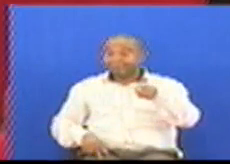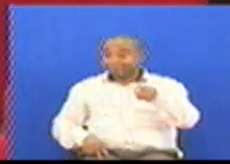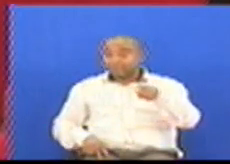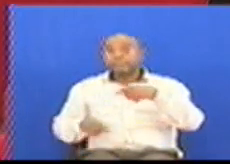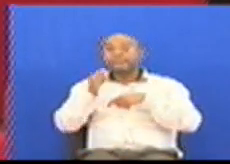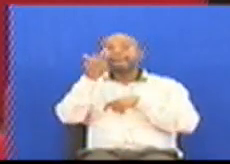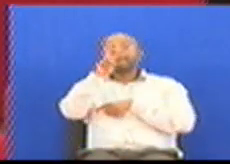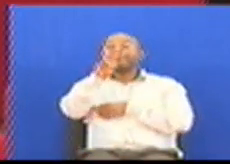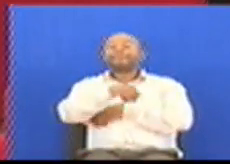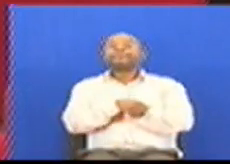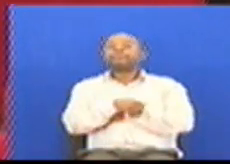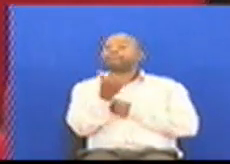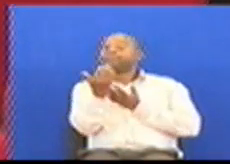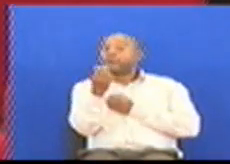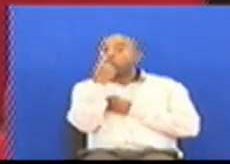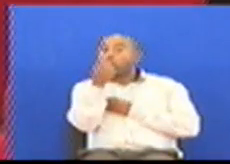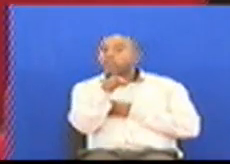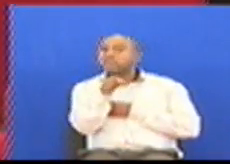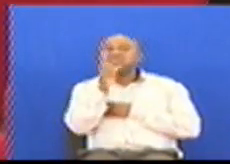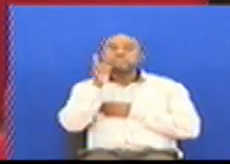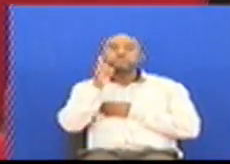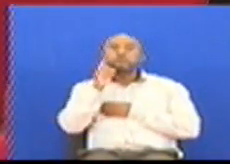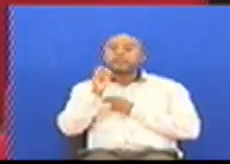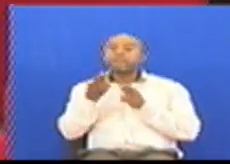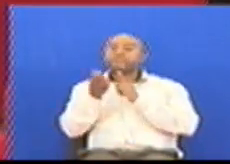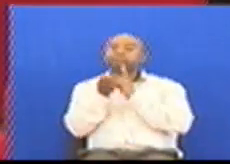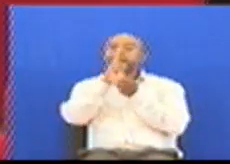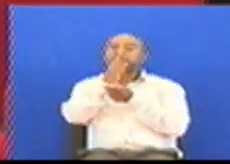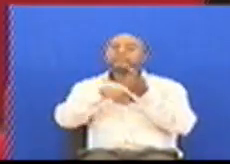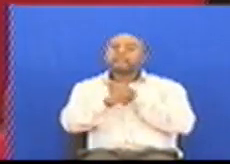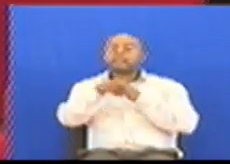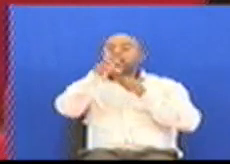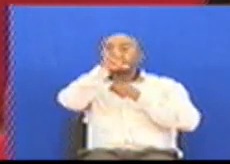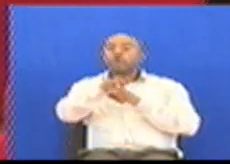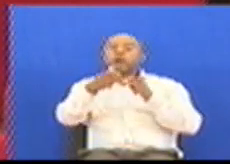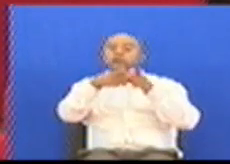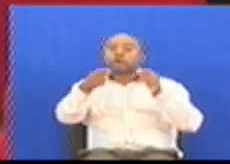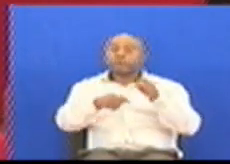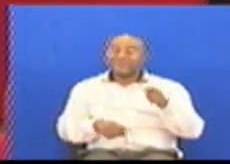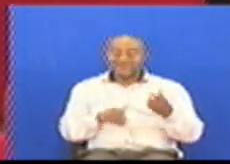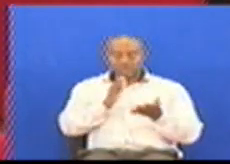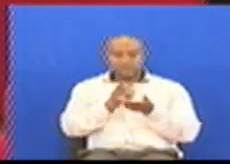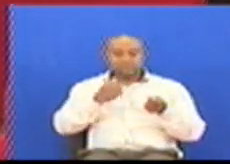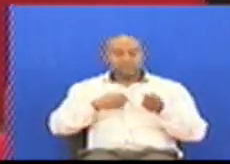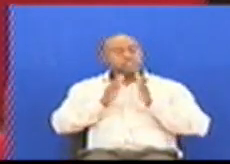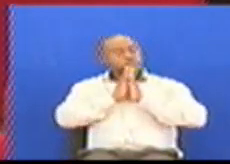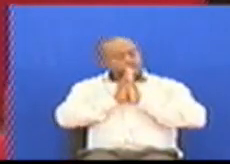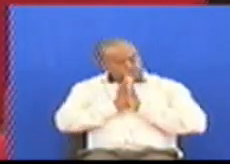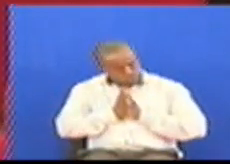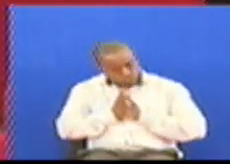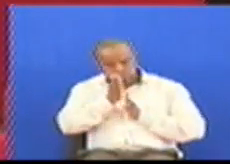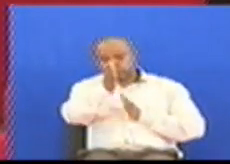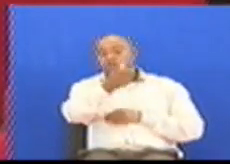vya habari kuangalia historia inavyoandikwa ndani ya mkoa wa Kigoma. Tunamshukuru sana Dr. John